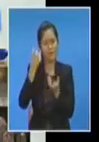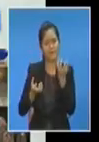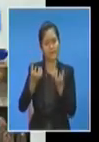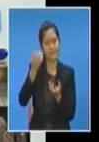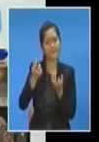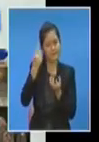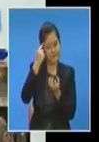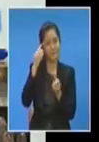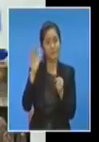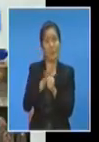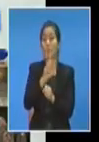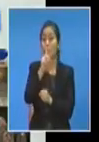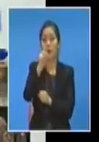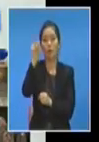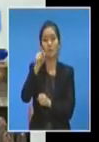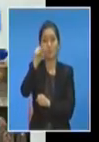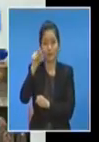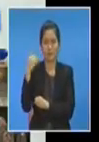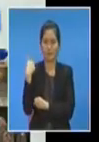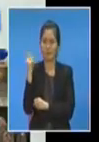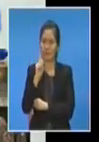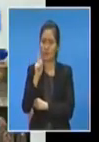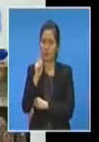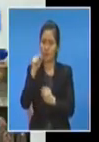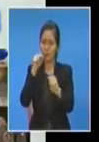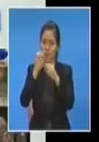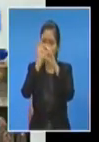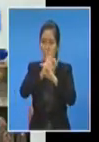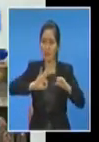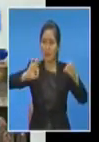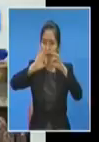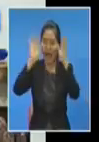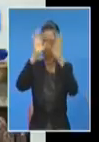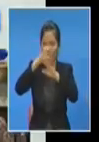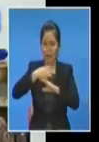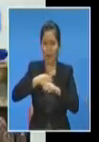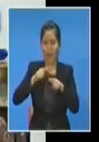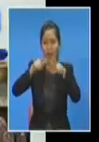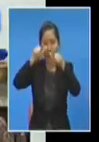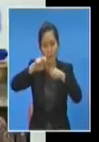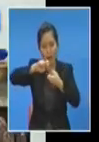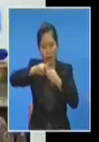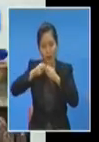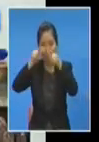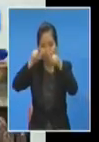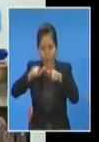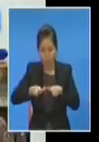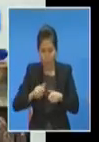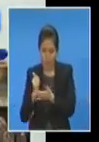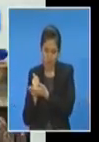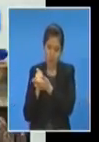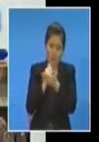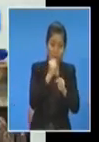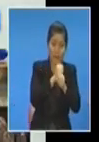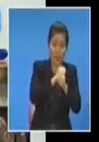100% เกือบทั้งหมดไปในเรื่องของการบรรเทาการเยียวยาภายหลังจากภั